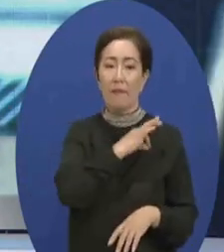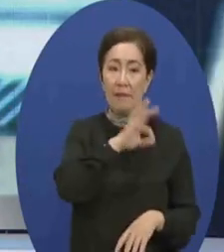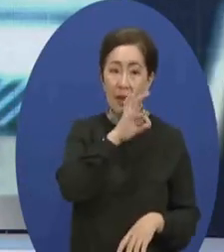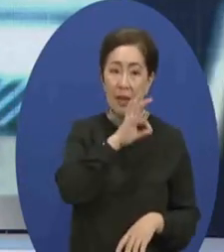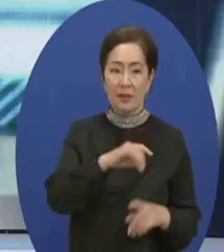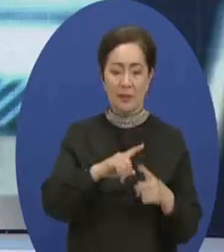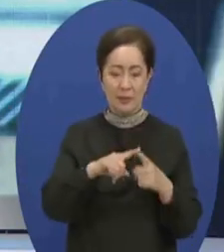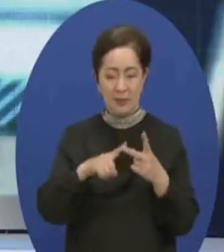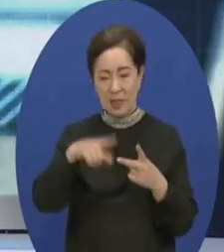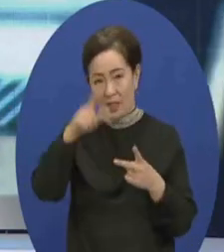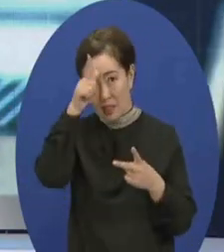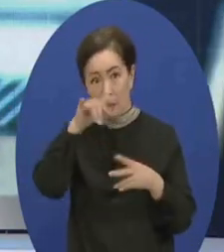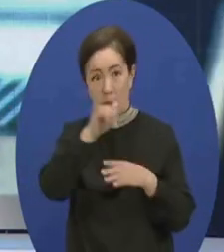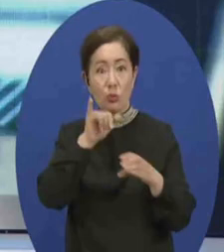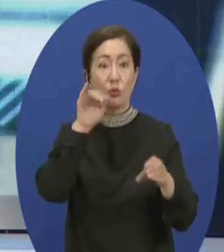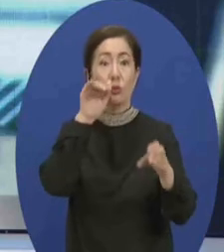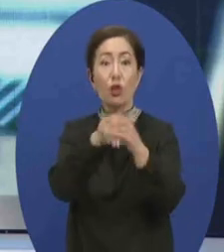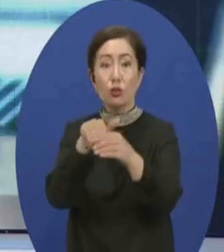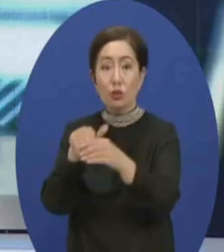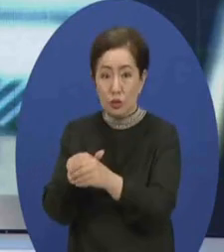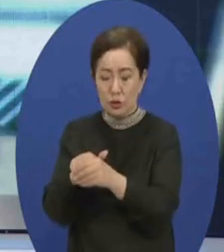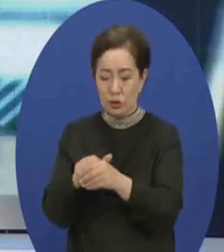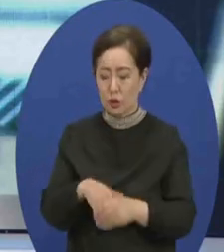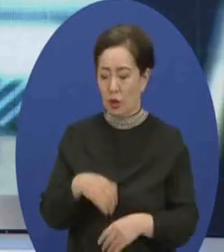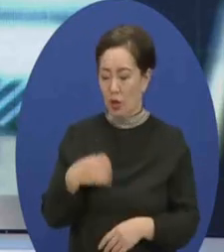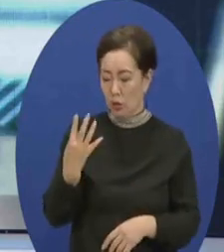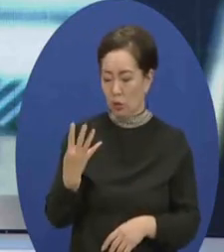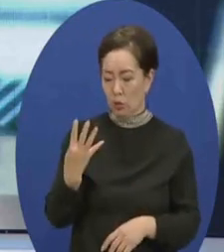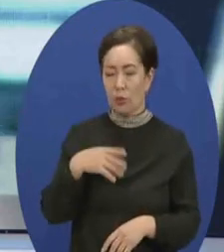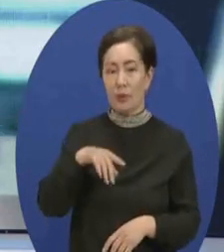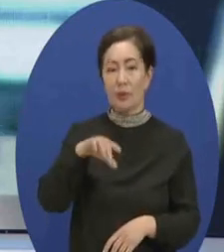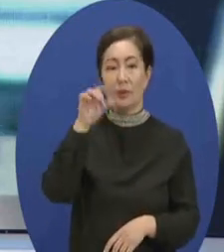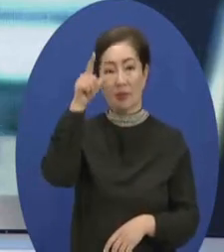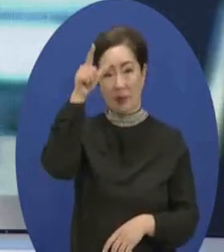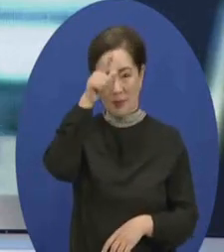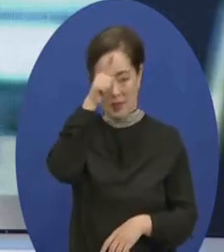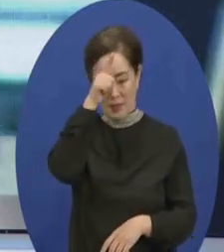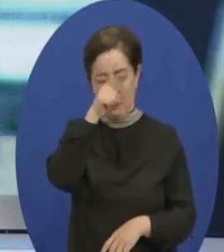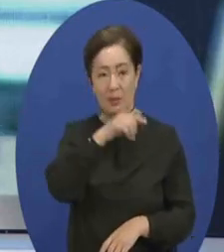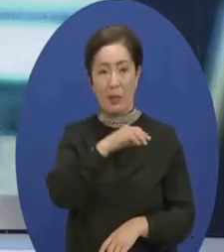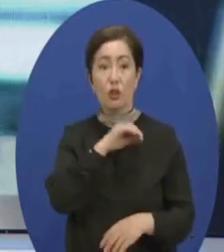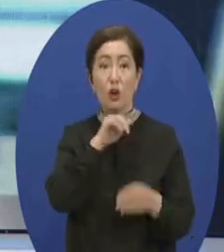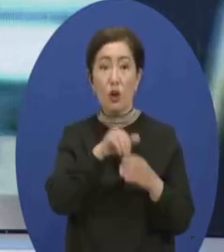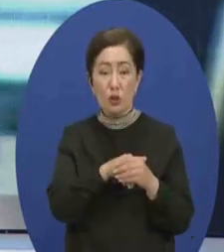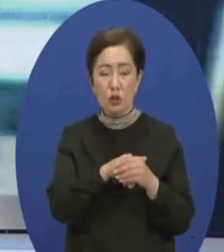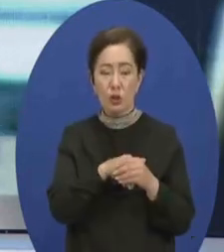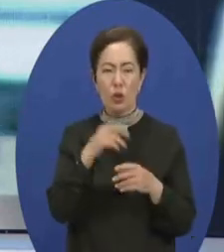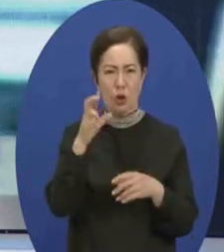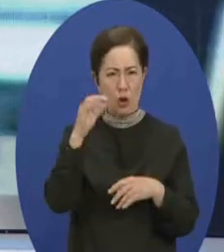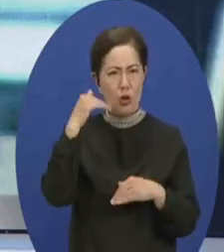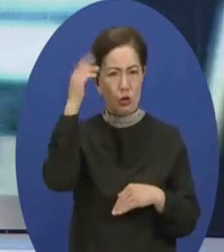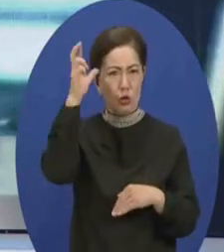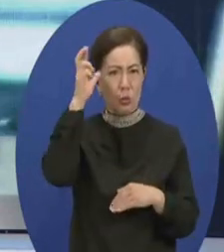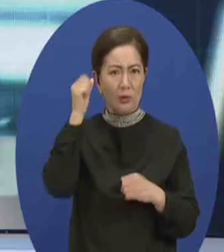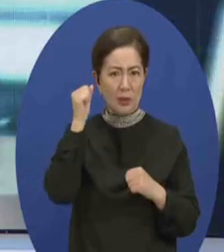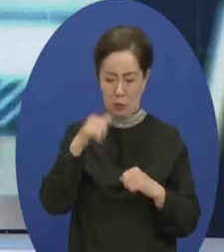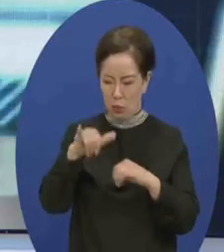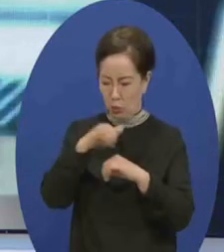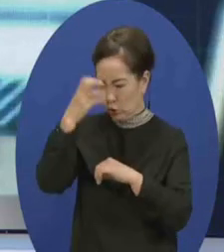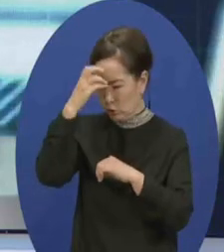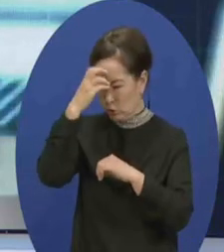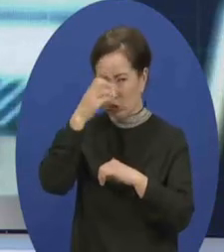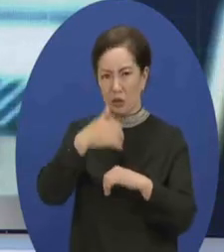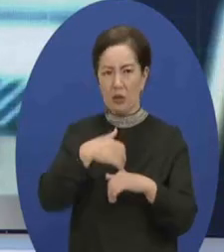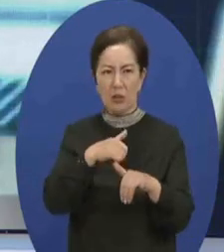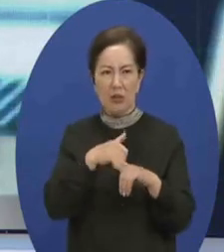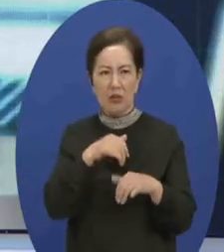төрийн бодлогоор сургуульд элсүүлсэн. Тэдний 4 нь Франц улсад өндөр боловсрол эзэмшиж байсан. Гэвч хожим нь улс төрийн хэл сэрэгт гүтгэгдэж, тэдний амьдрал